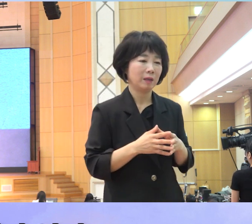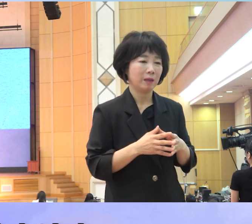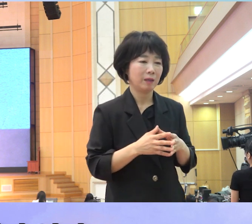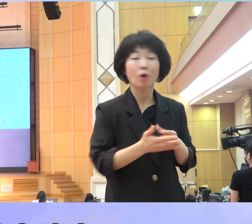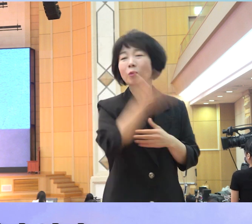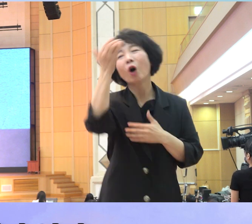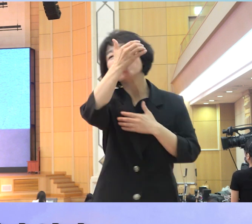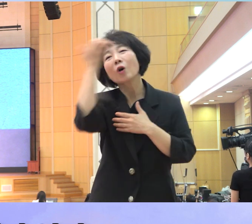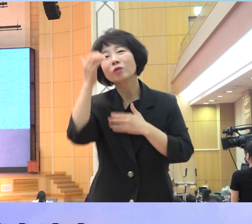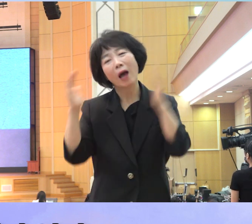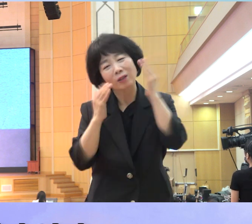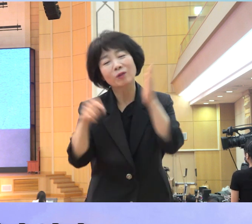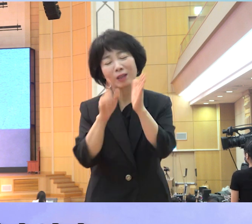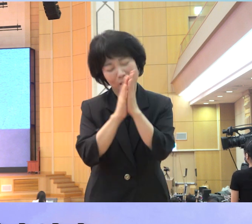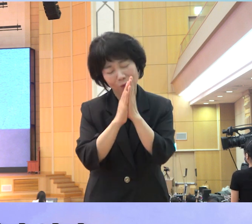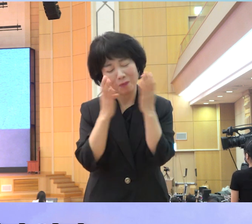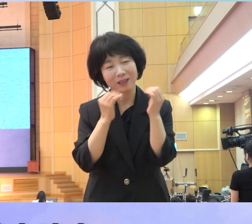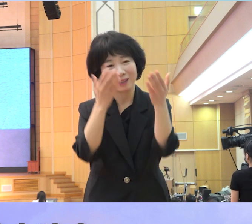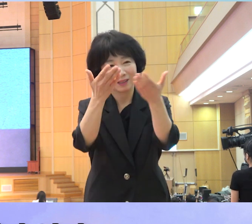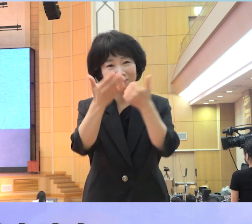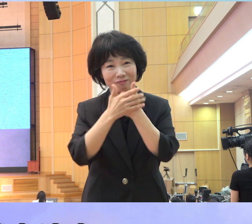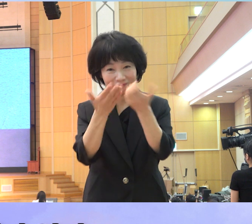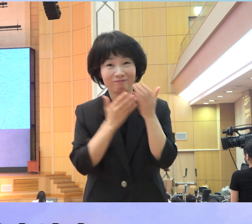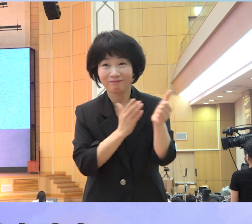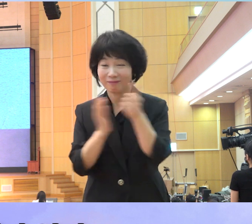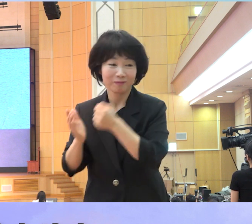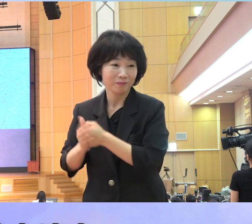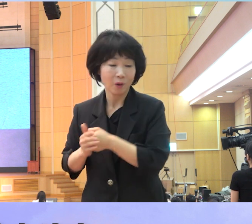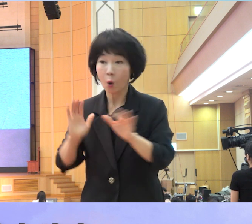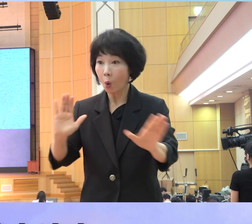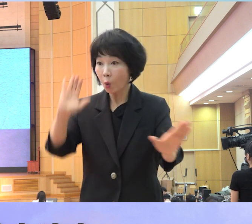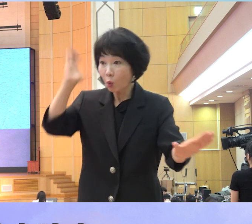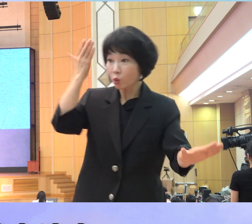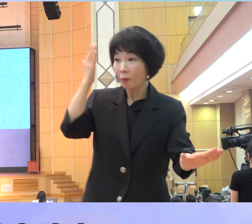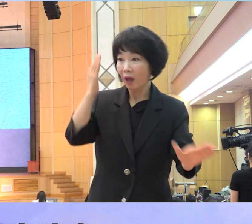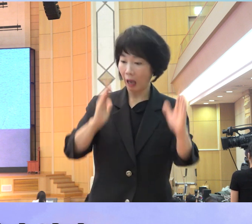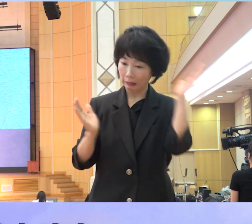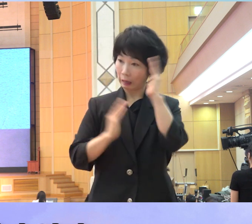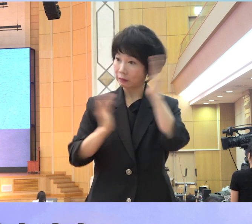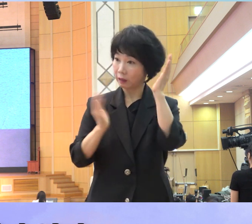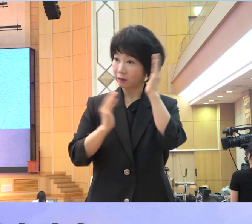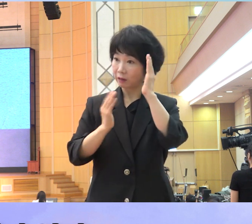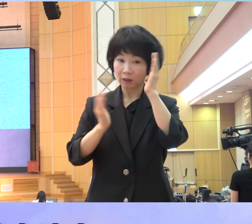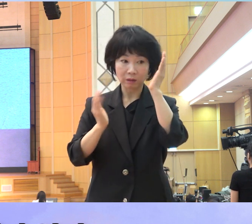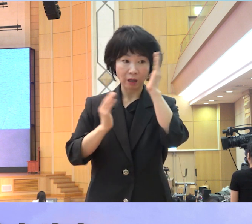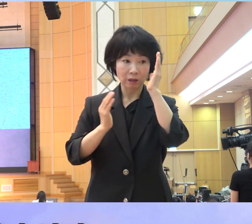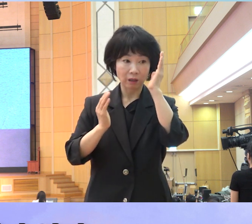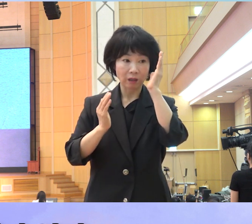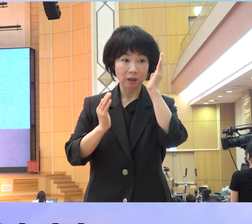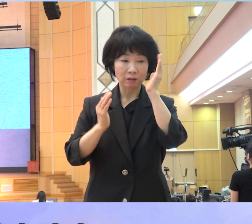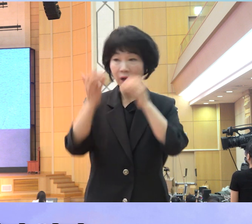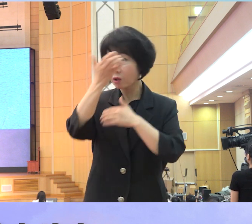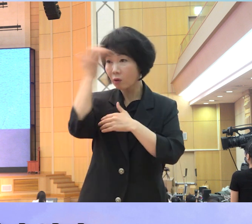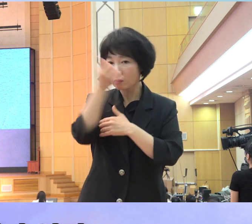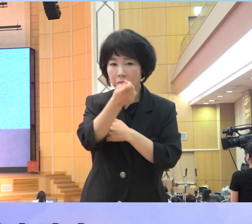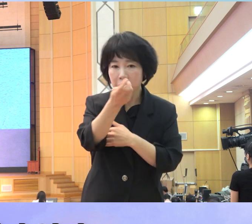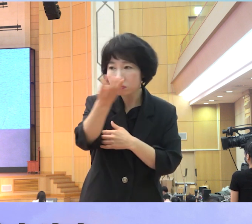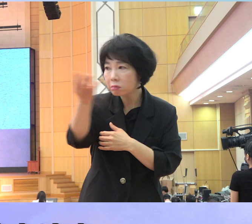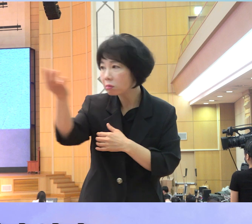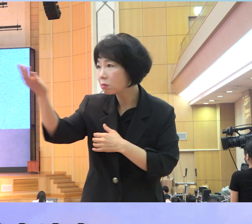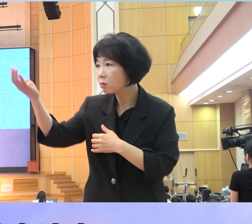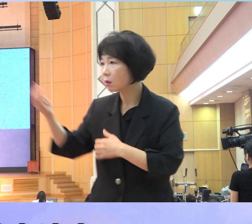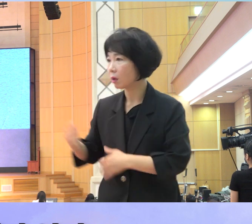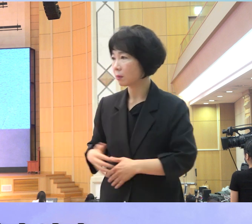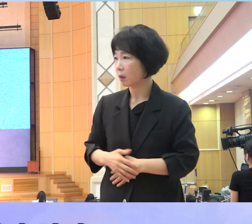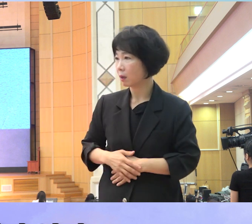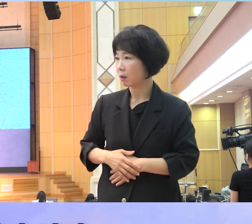그런데 우리 청소년 친구들이 요즘에 너무 그 코로나를 막 직격으로 맞은 아이들이라